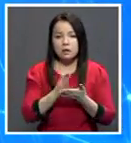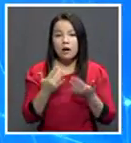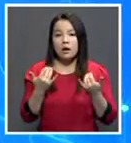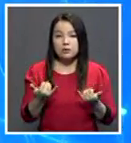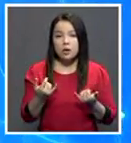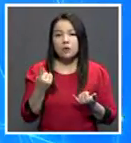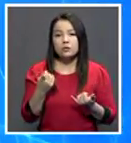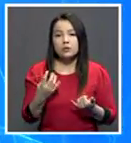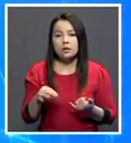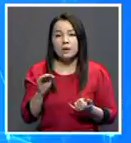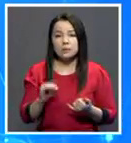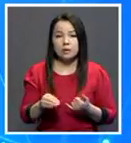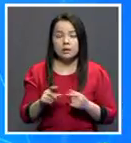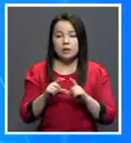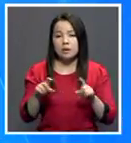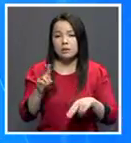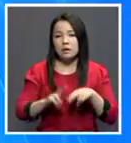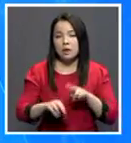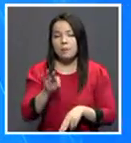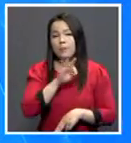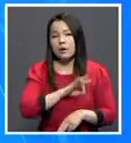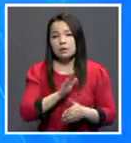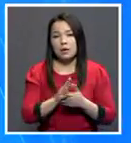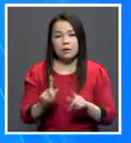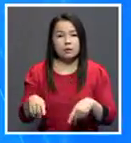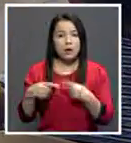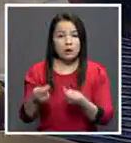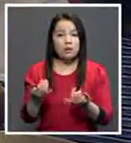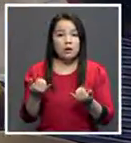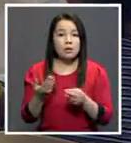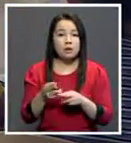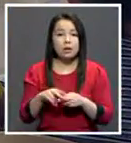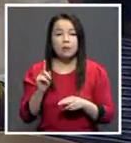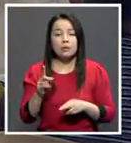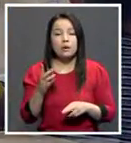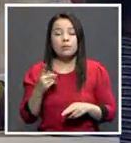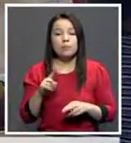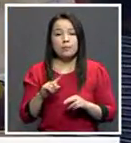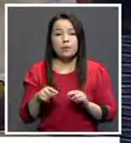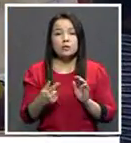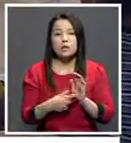осыншама сомаға 340 нысан салынып пайдалануға берілді. Алда құны